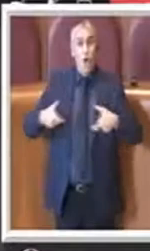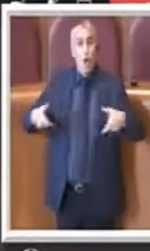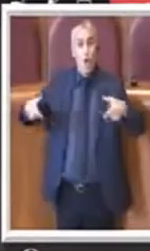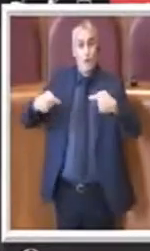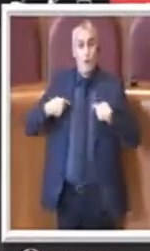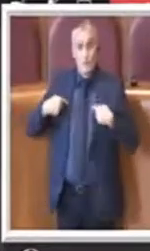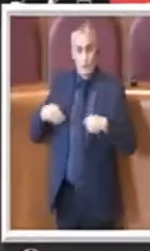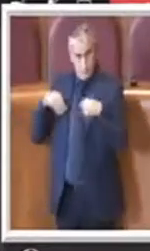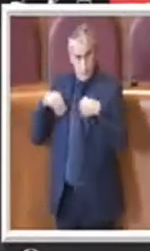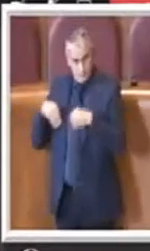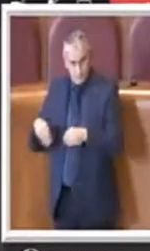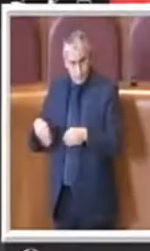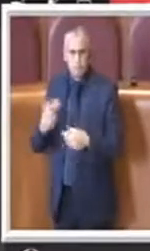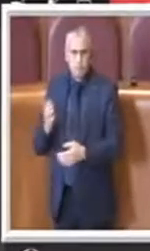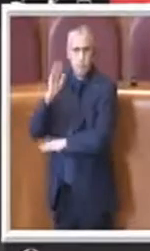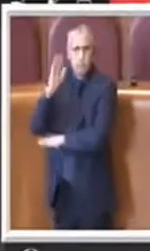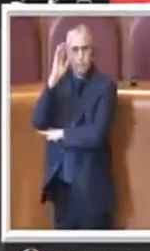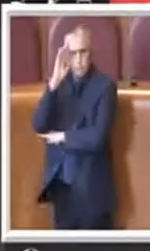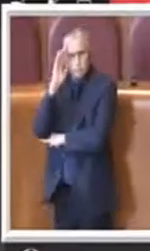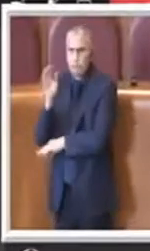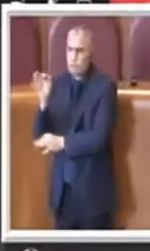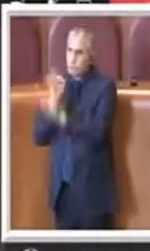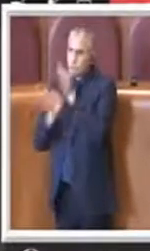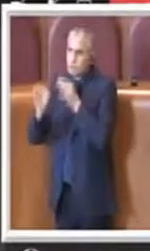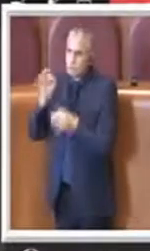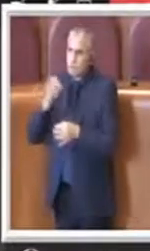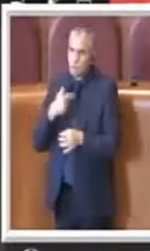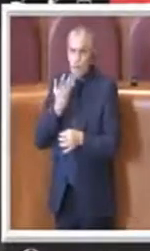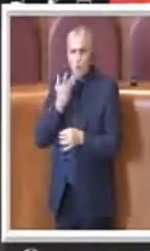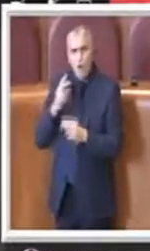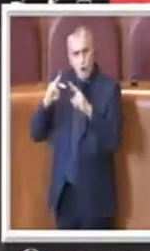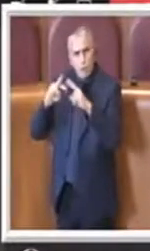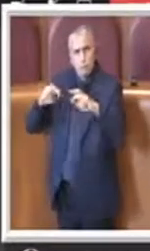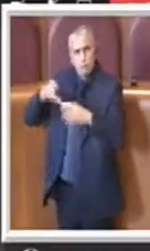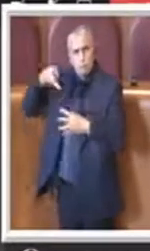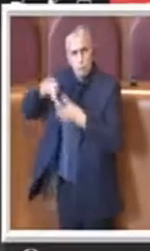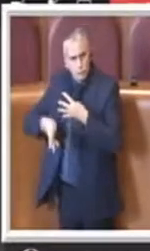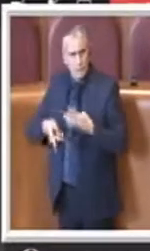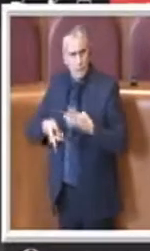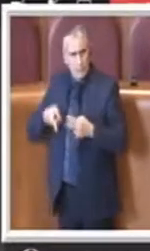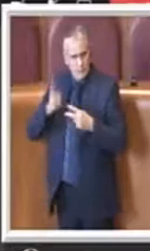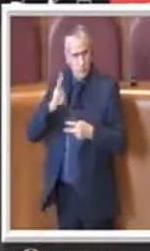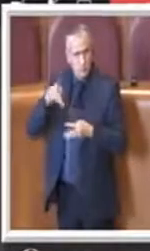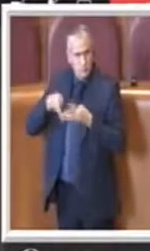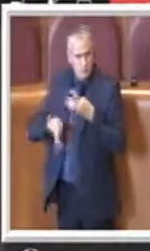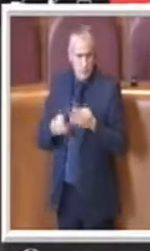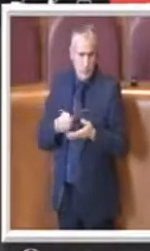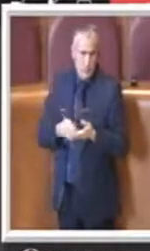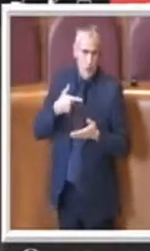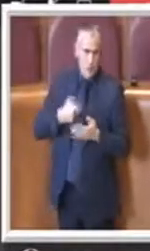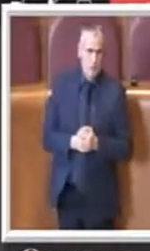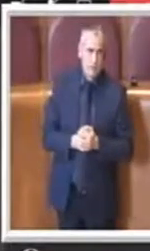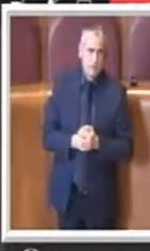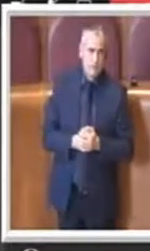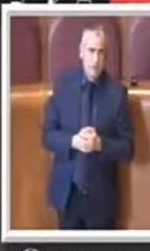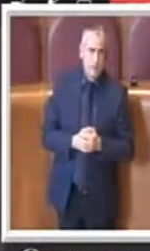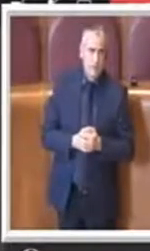partecipato ascoltato con molta attenzione faremo degli approfondimenti perché ovviamente importante ora